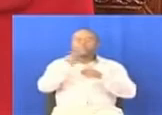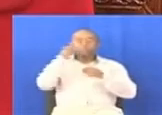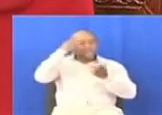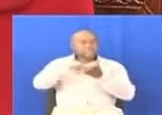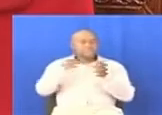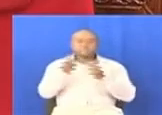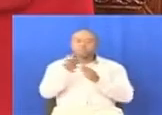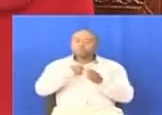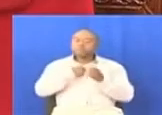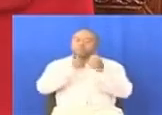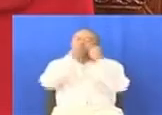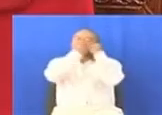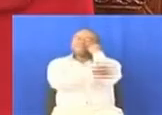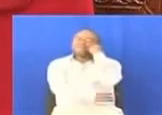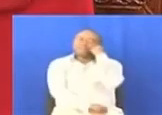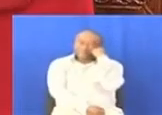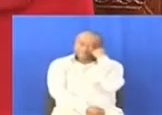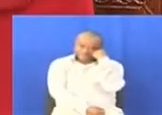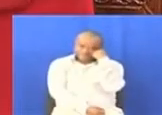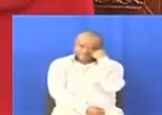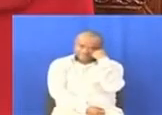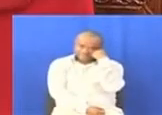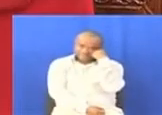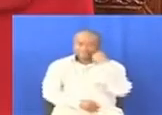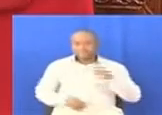Lakini nianze kwa kusema yafuatayo.